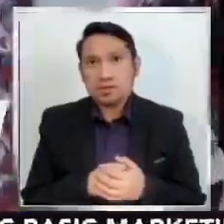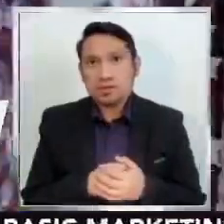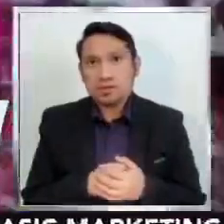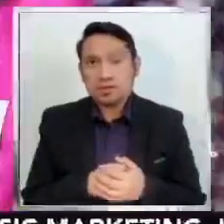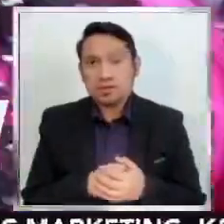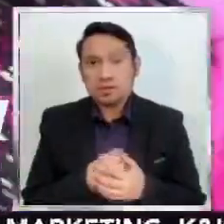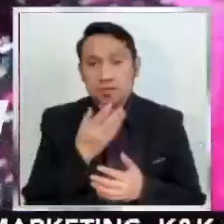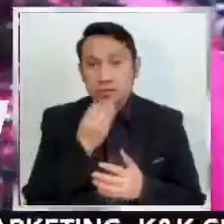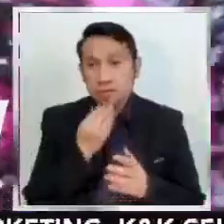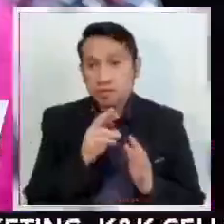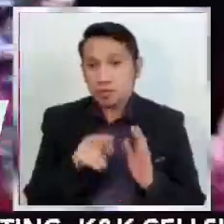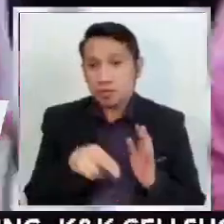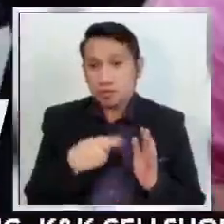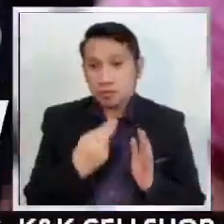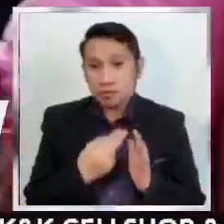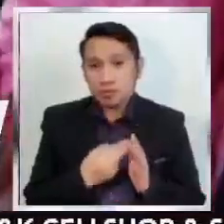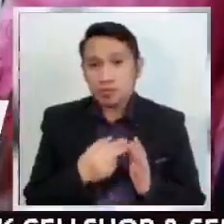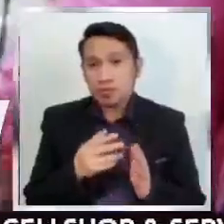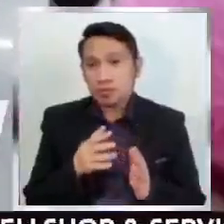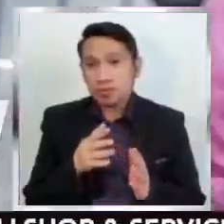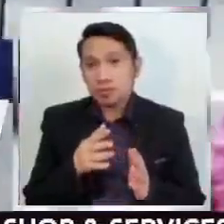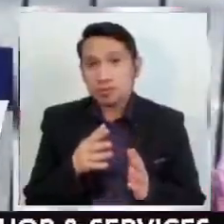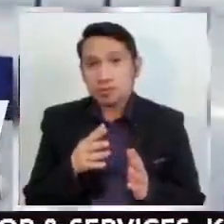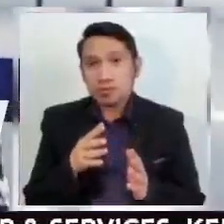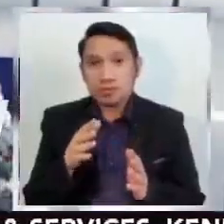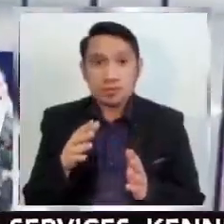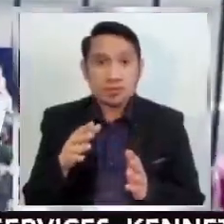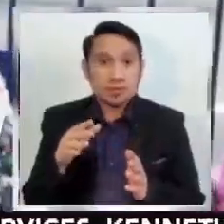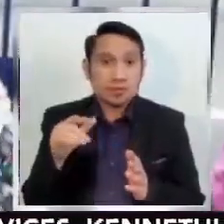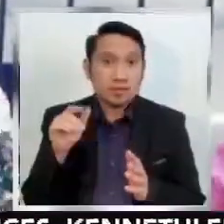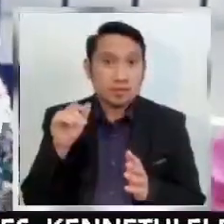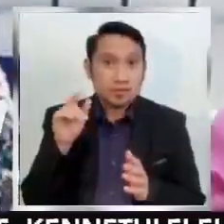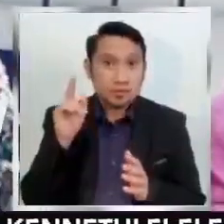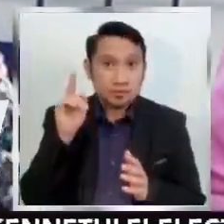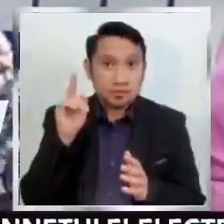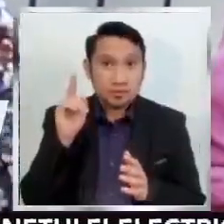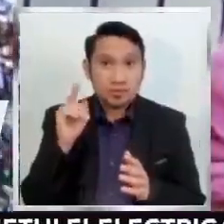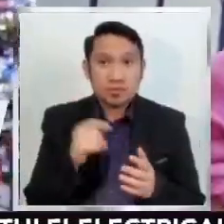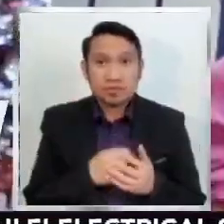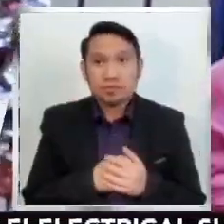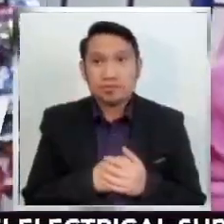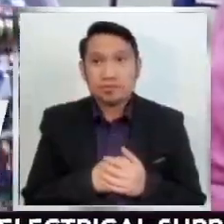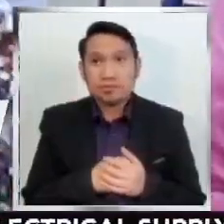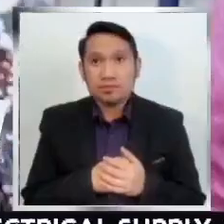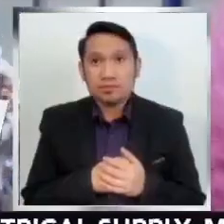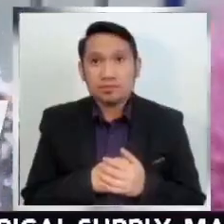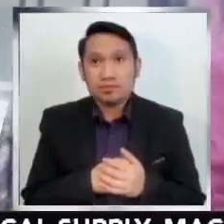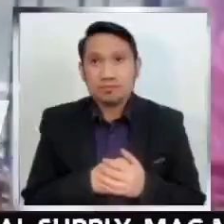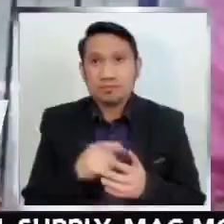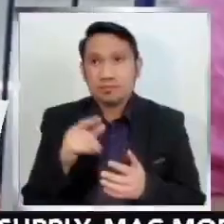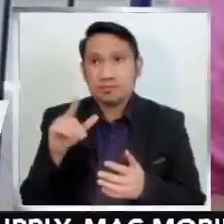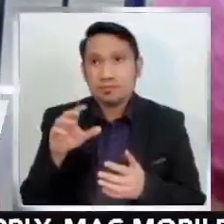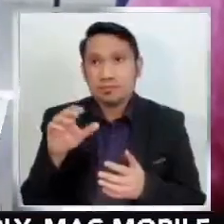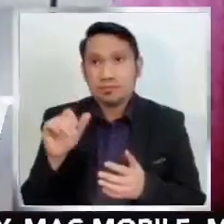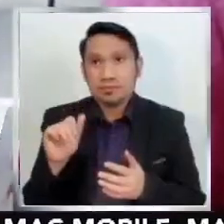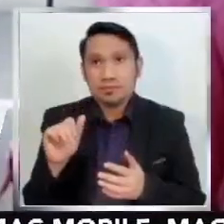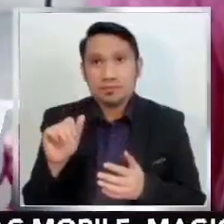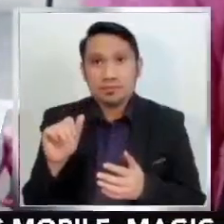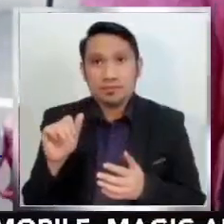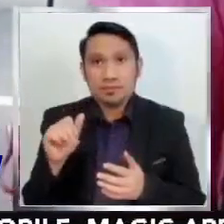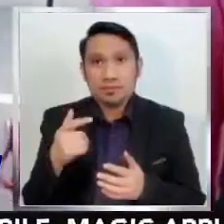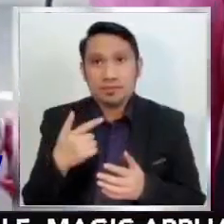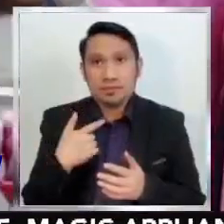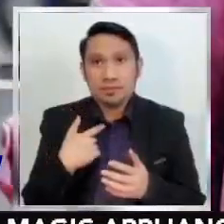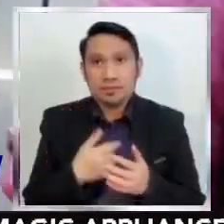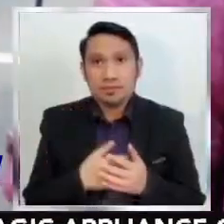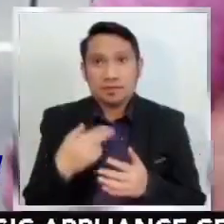ina ni Ninoy na si Aurora Aquino hanggang sa August 13, walang iba kundi si Lea Salonga. As an article of